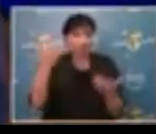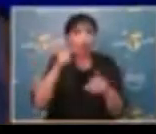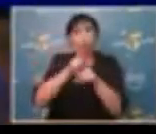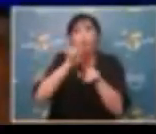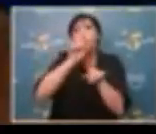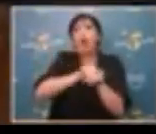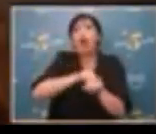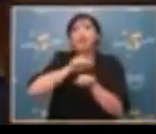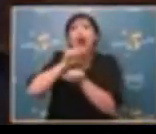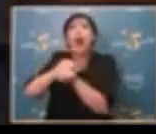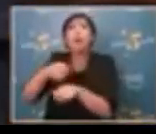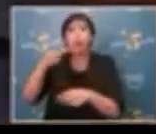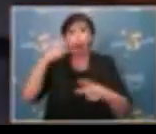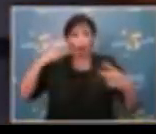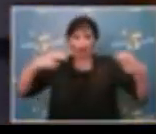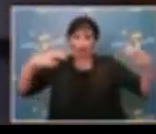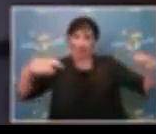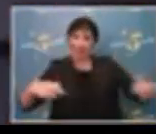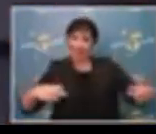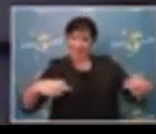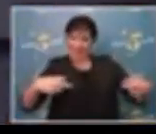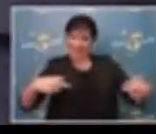porta.